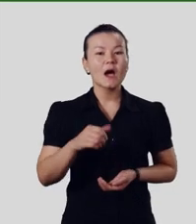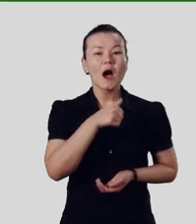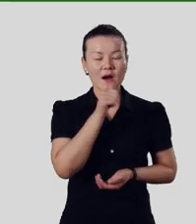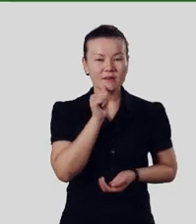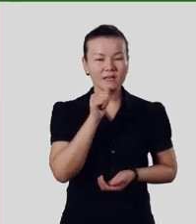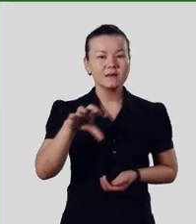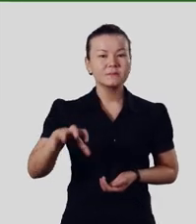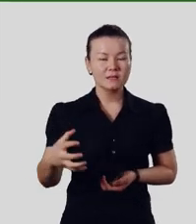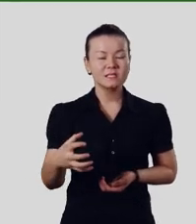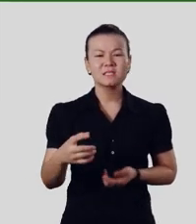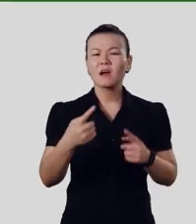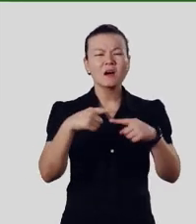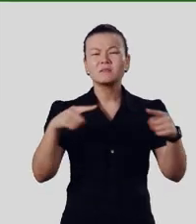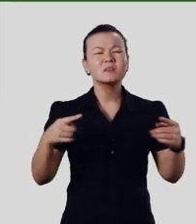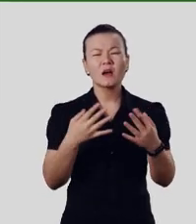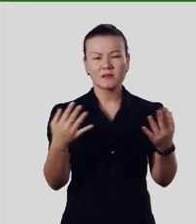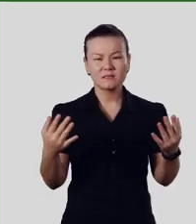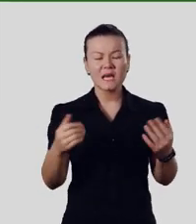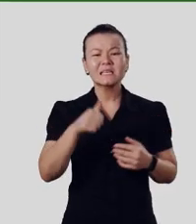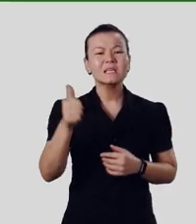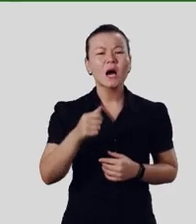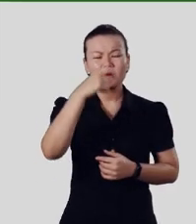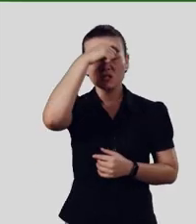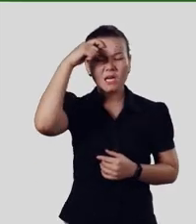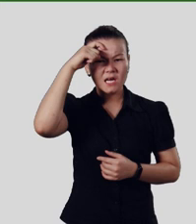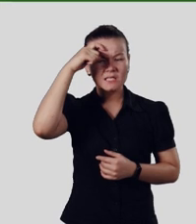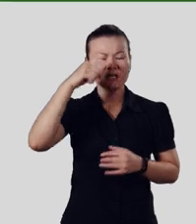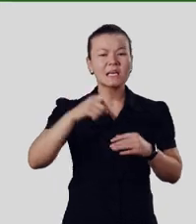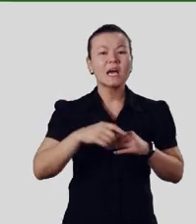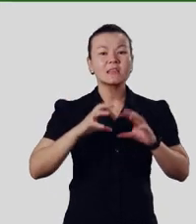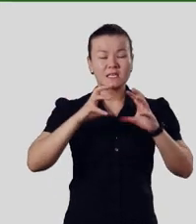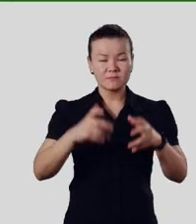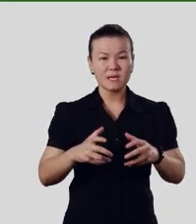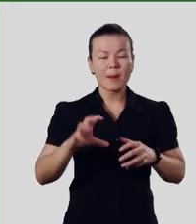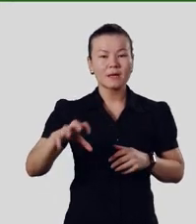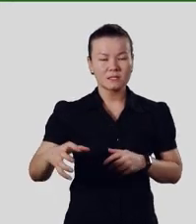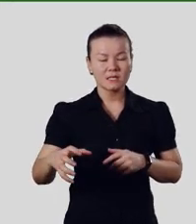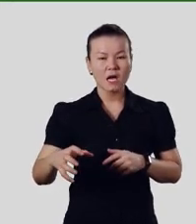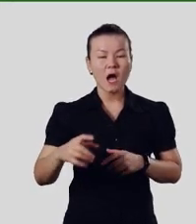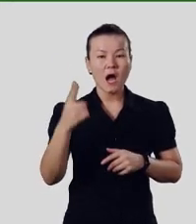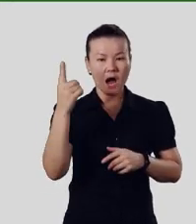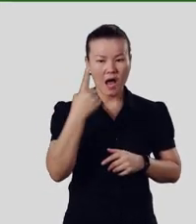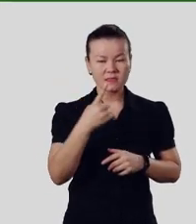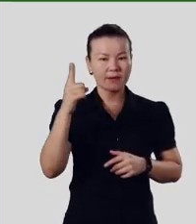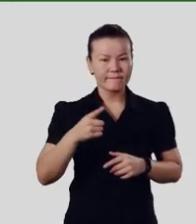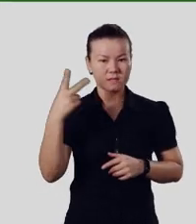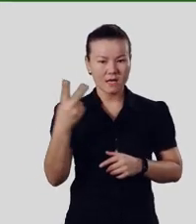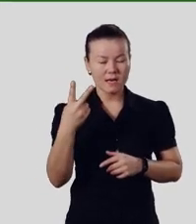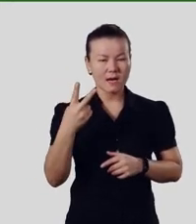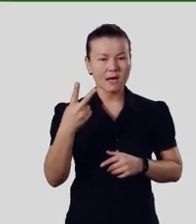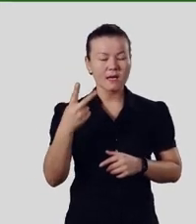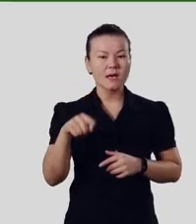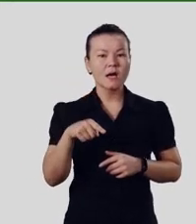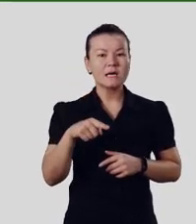Африка – континент контрастов. Это самый жаркий на Земле материк. Около 1/2 ее территории